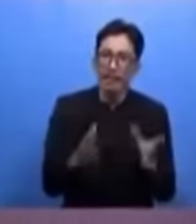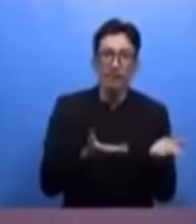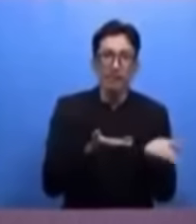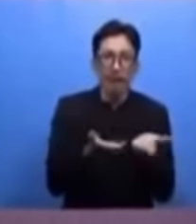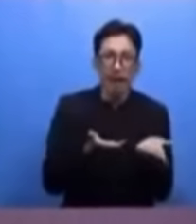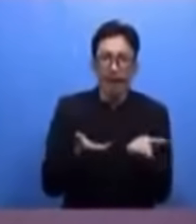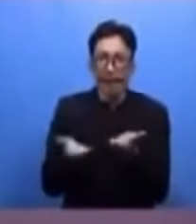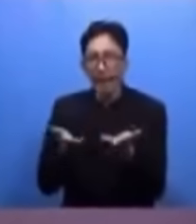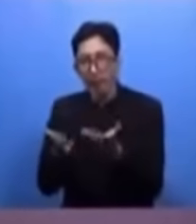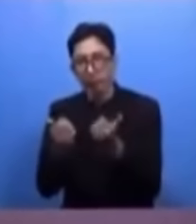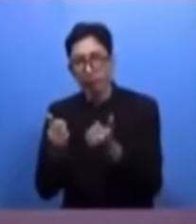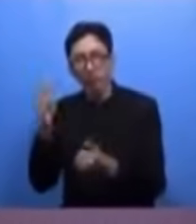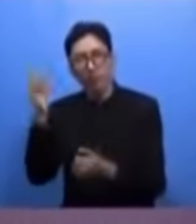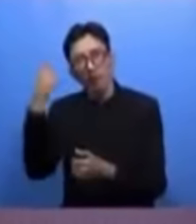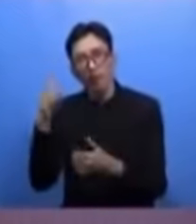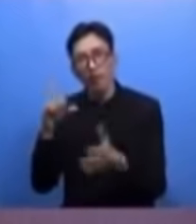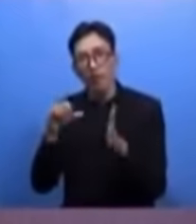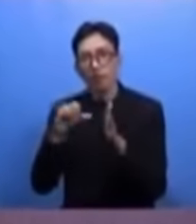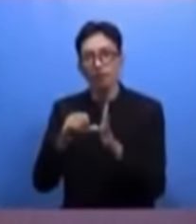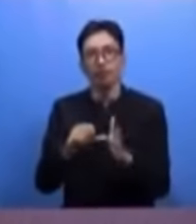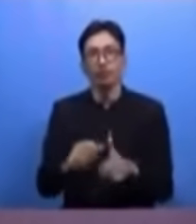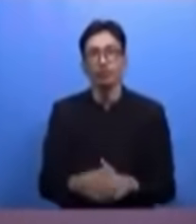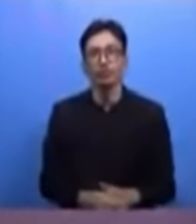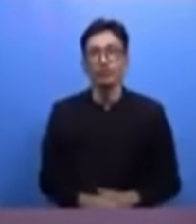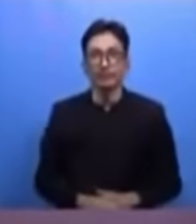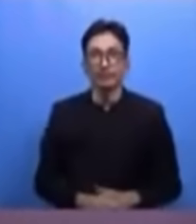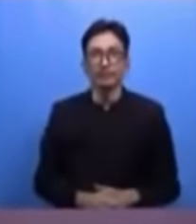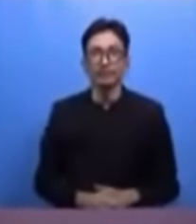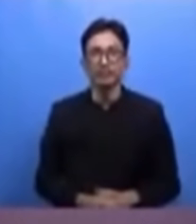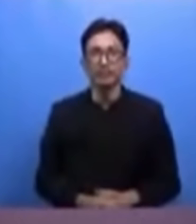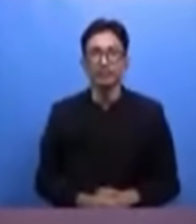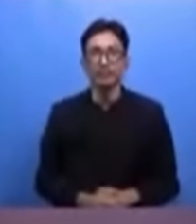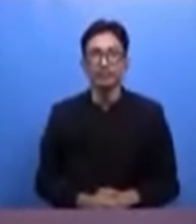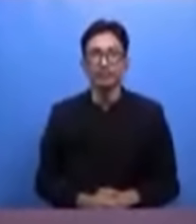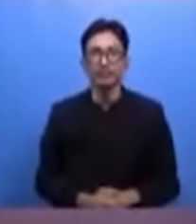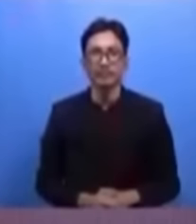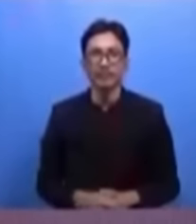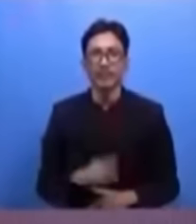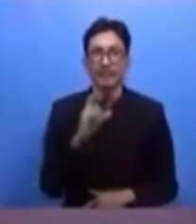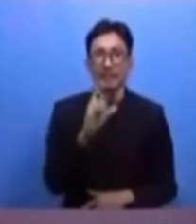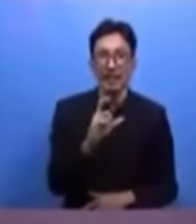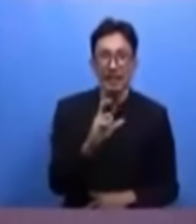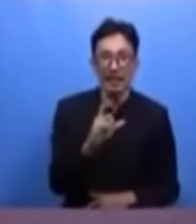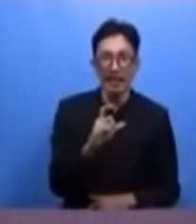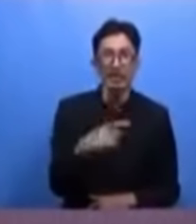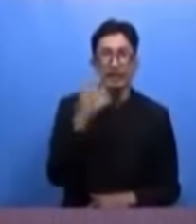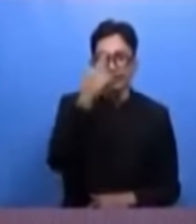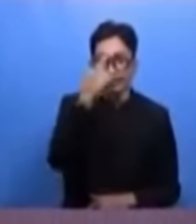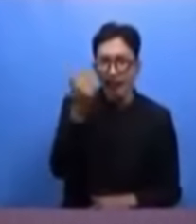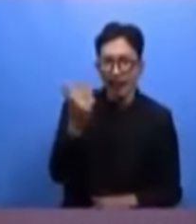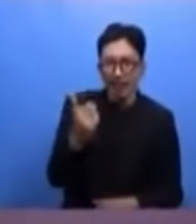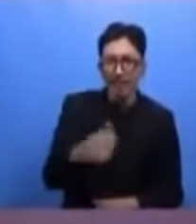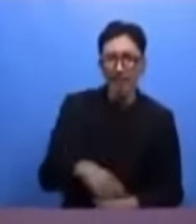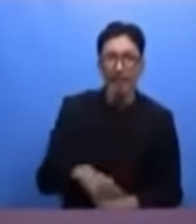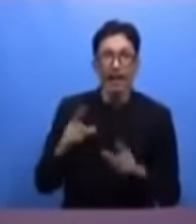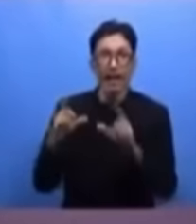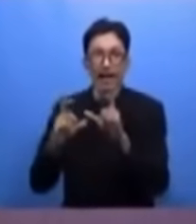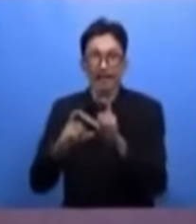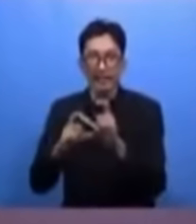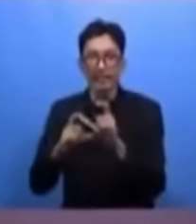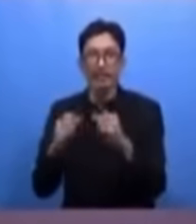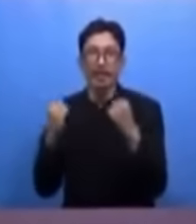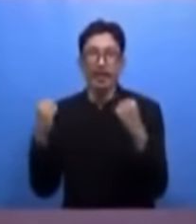prima dari pemerintah. Terus CS-nya adalah C-nya cerdas, pendidikan tadi, S-nya adalah